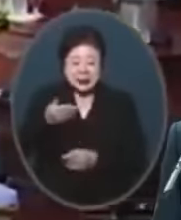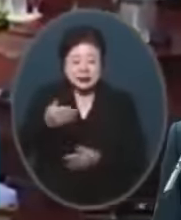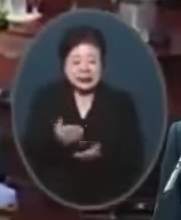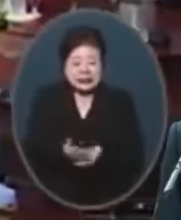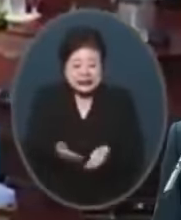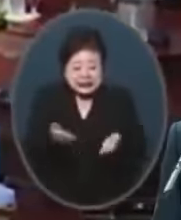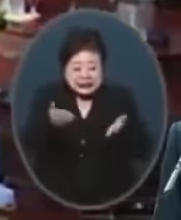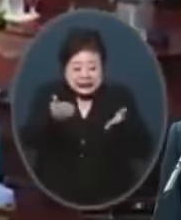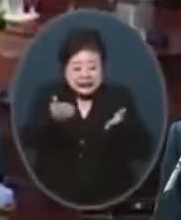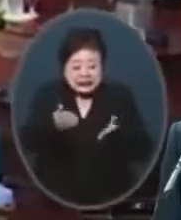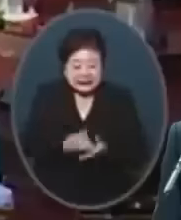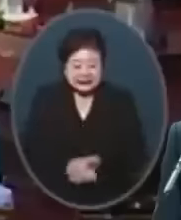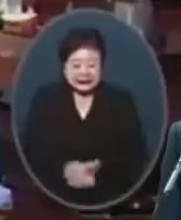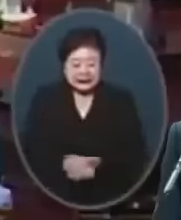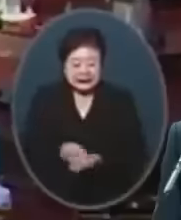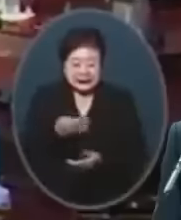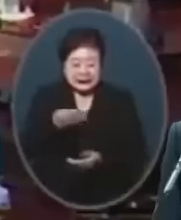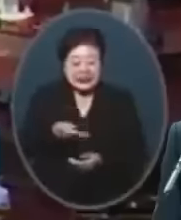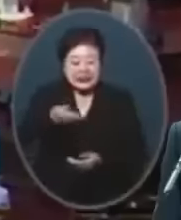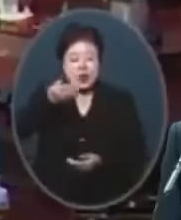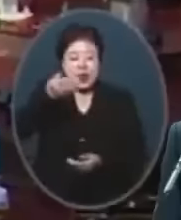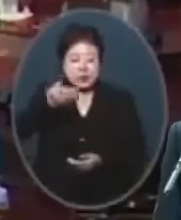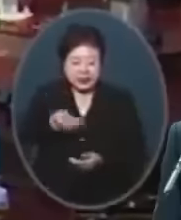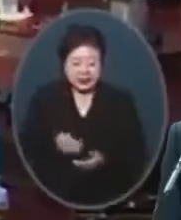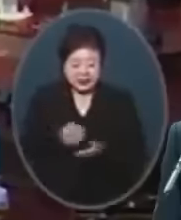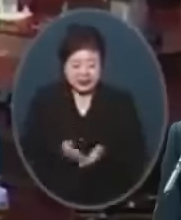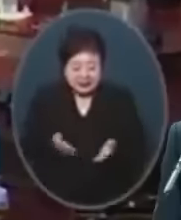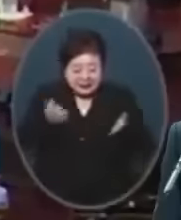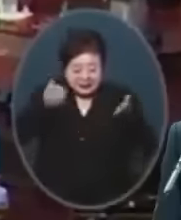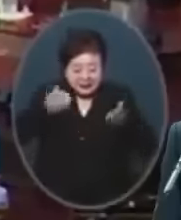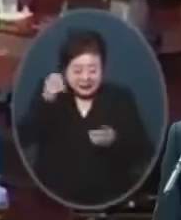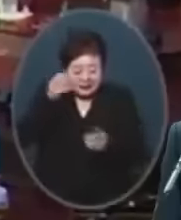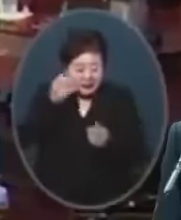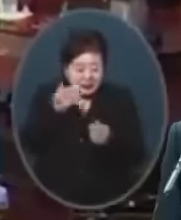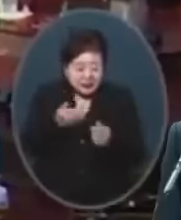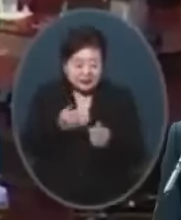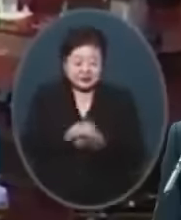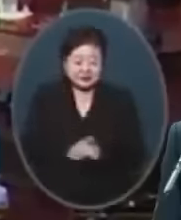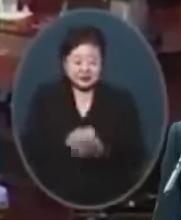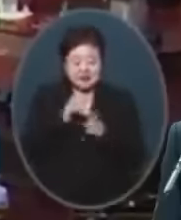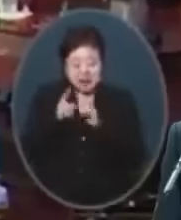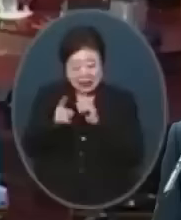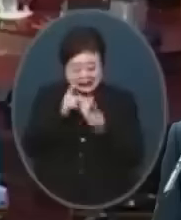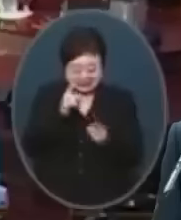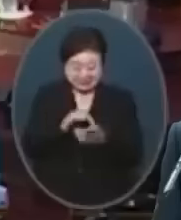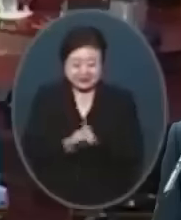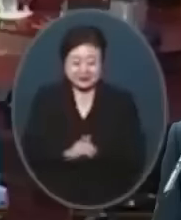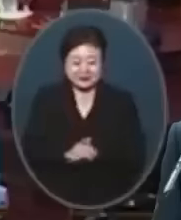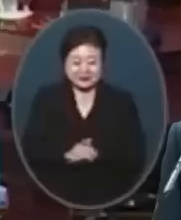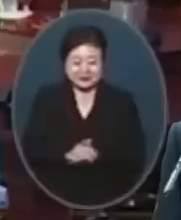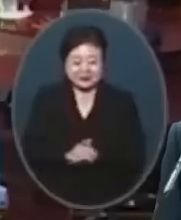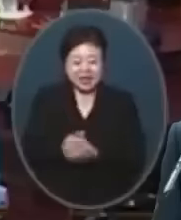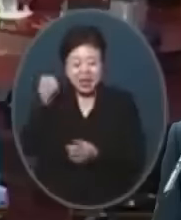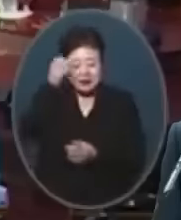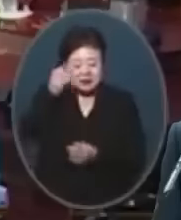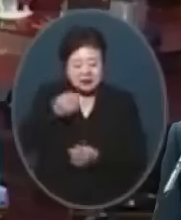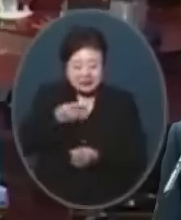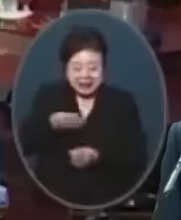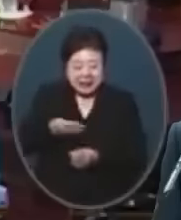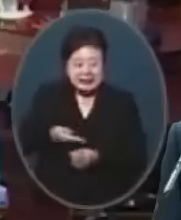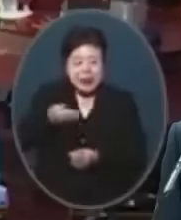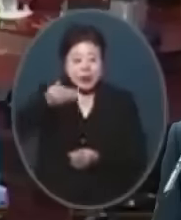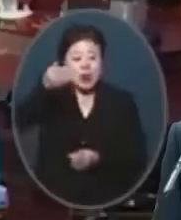그릇입니다. 4차원이라는 것은 성령을 말씀하는 것입니다. 성령은